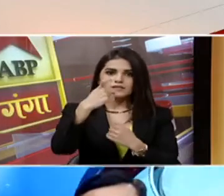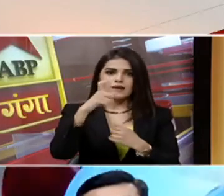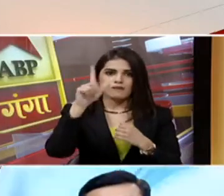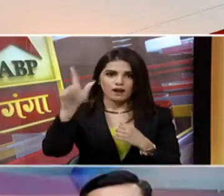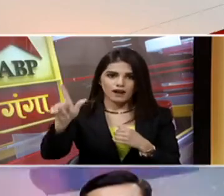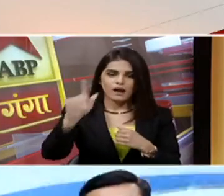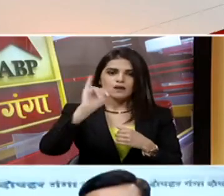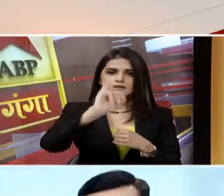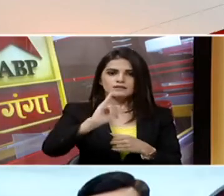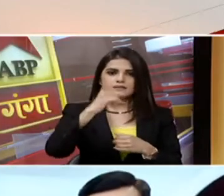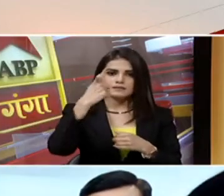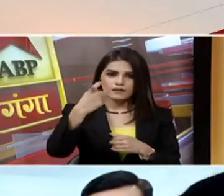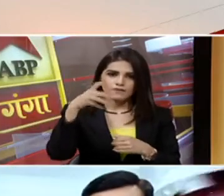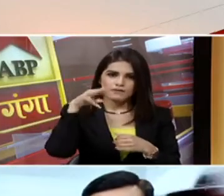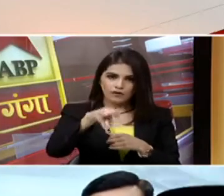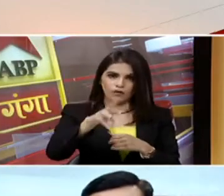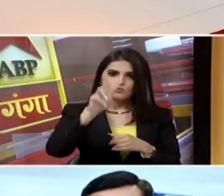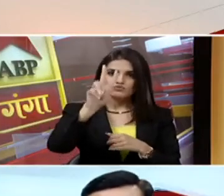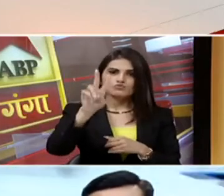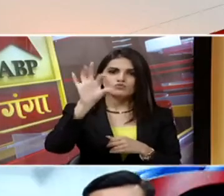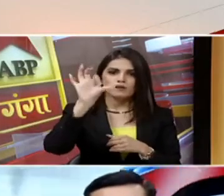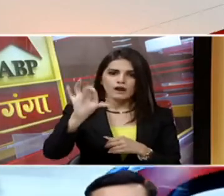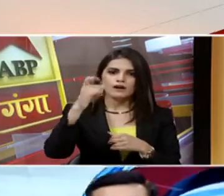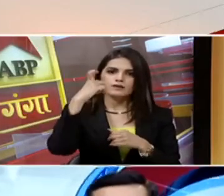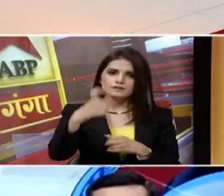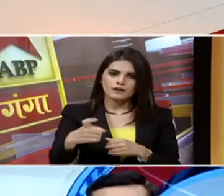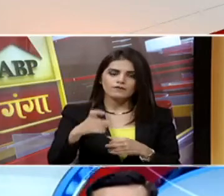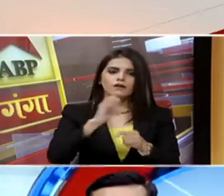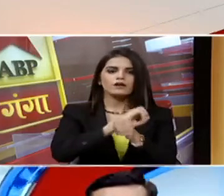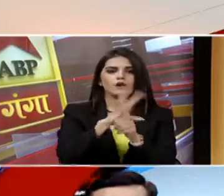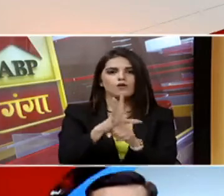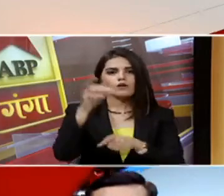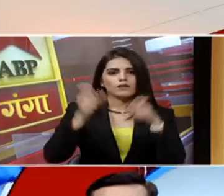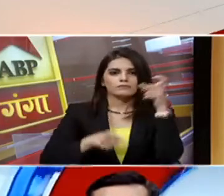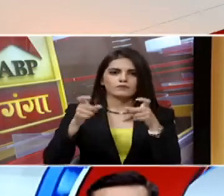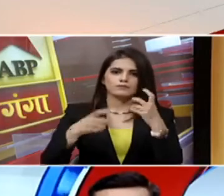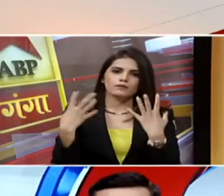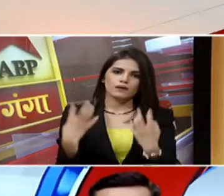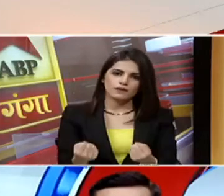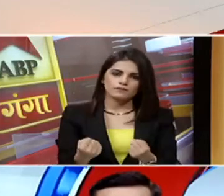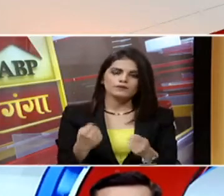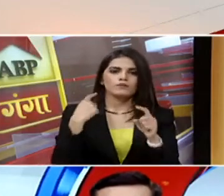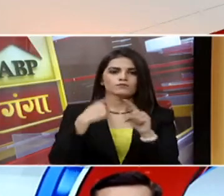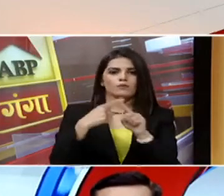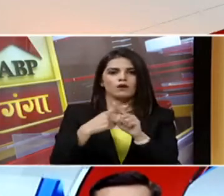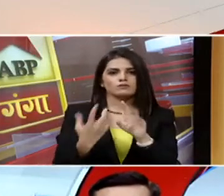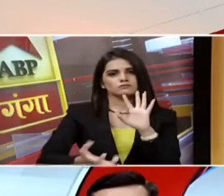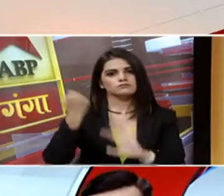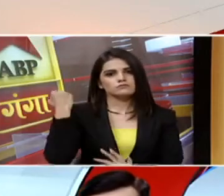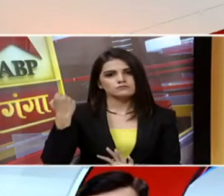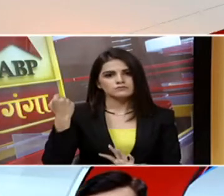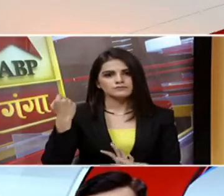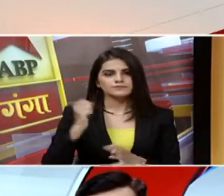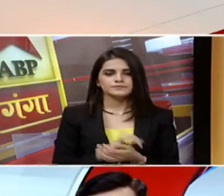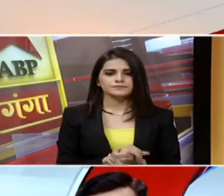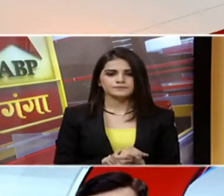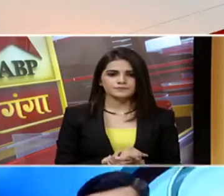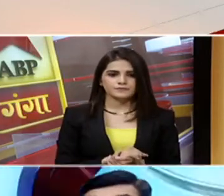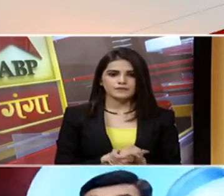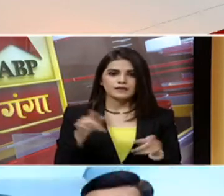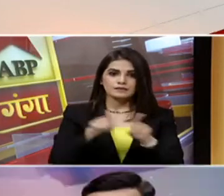सात लाख 67 हजार 297 लोग कोणों से संक्रमित हो